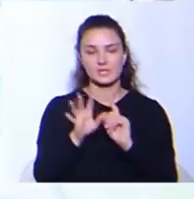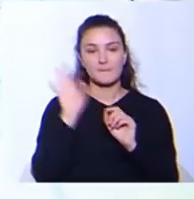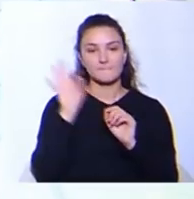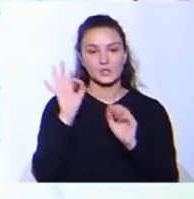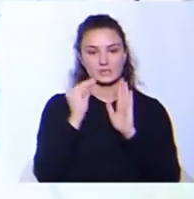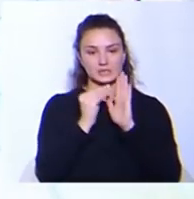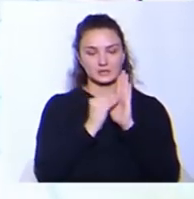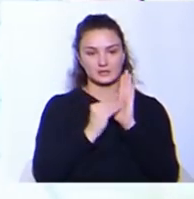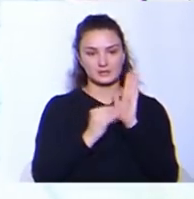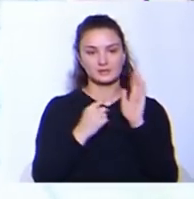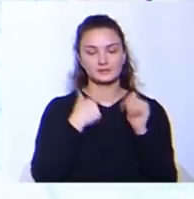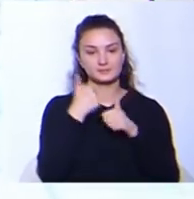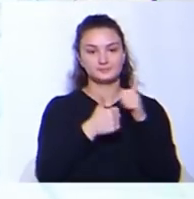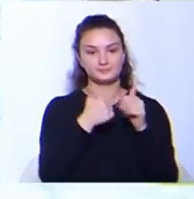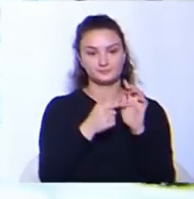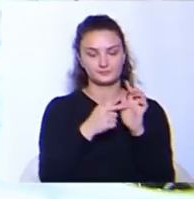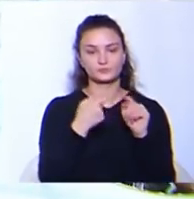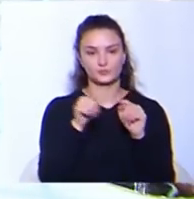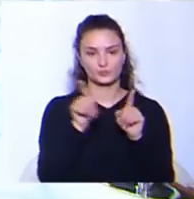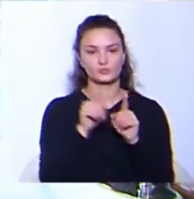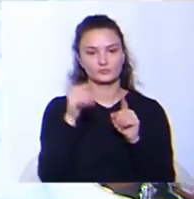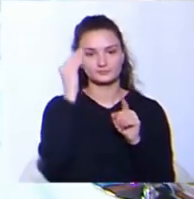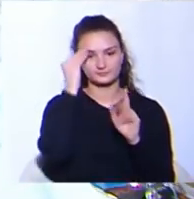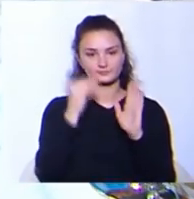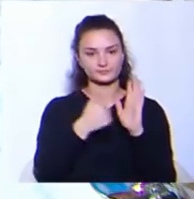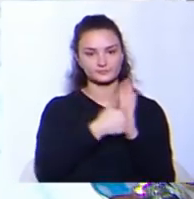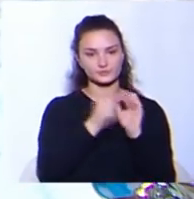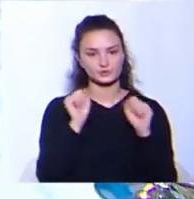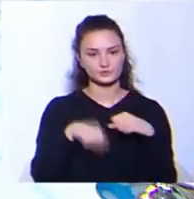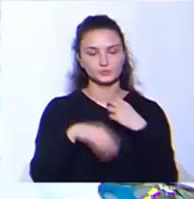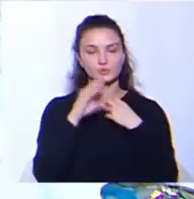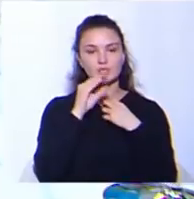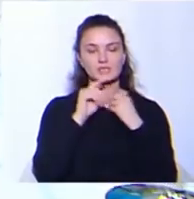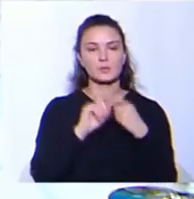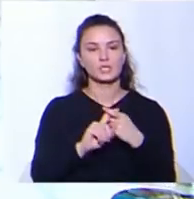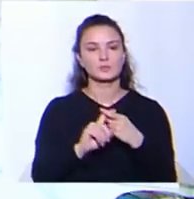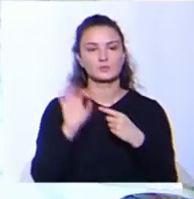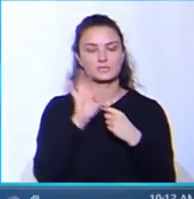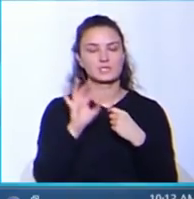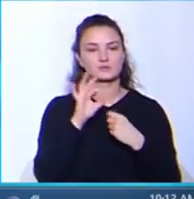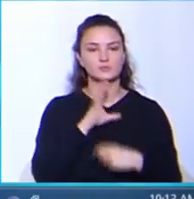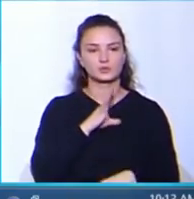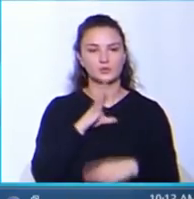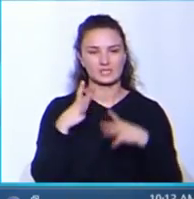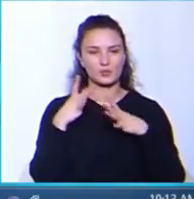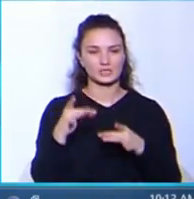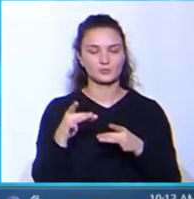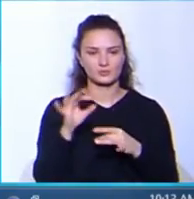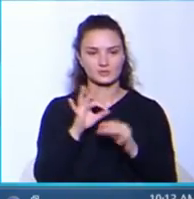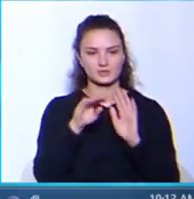რომელიც აქ აისახება, თქვენ შეგიძლიათ დააფიქსიროთ, როდესაც დამოკიდებულებასთან დაკავშირებით იყო